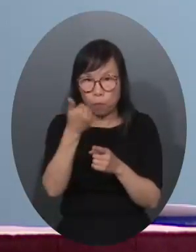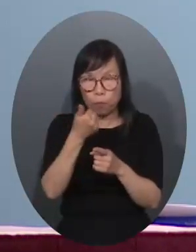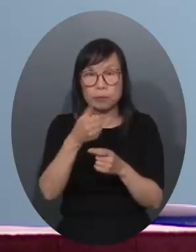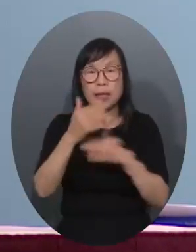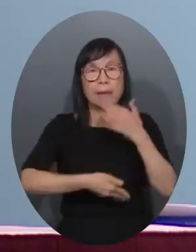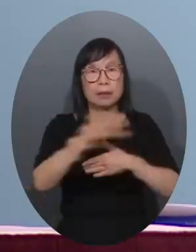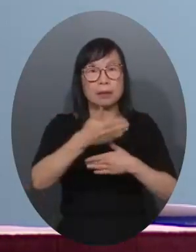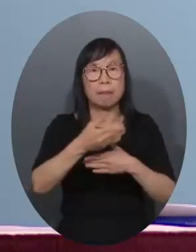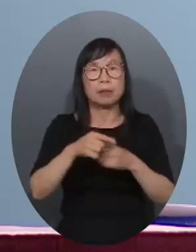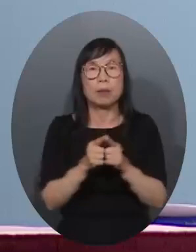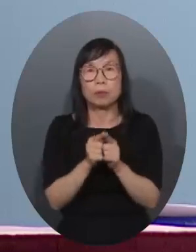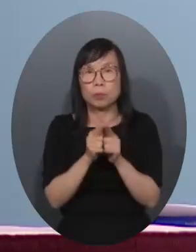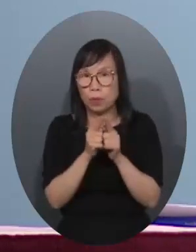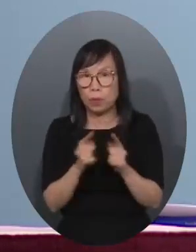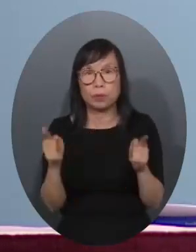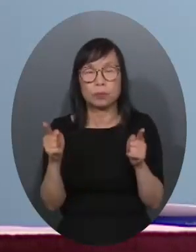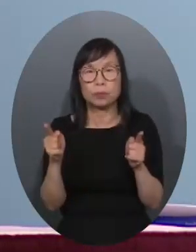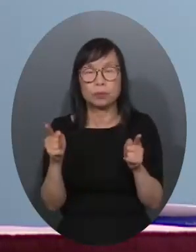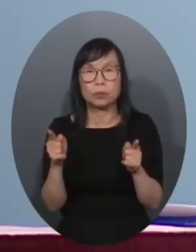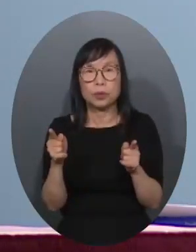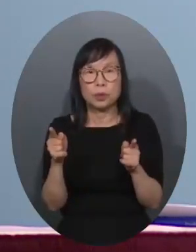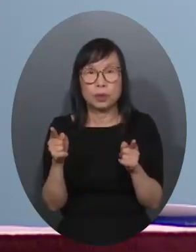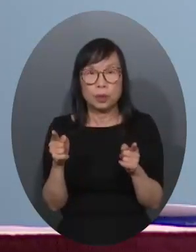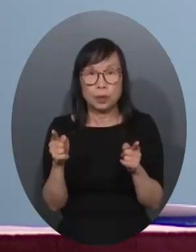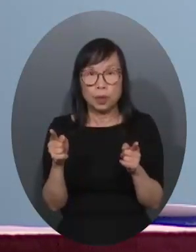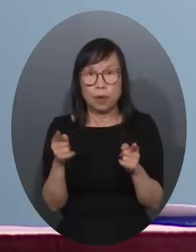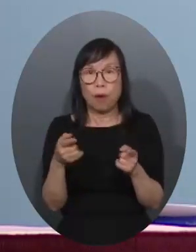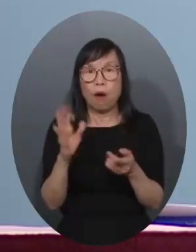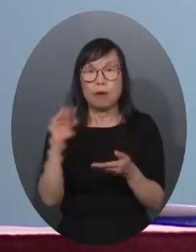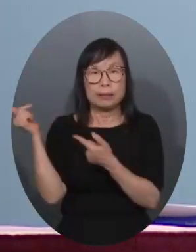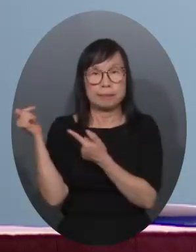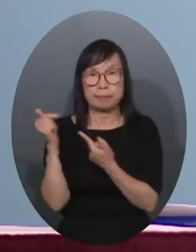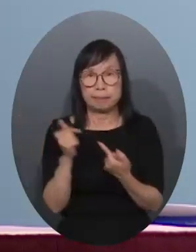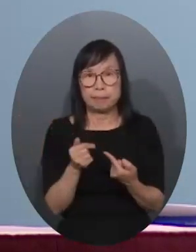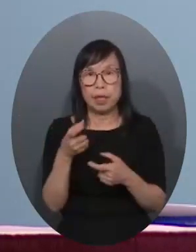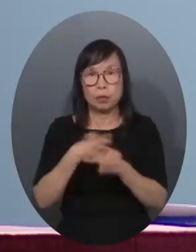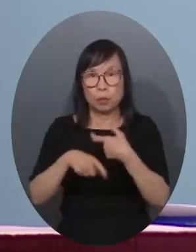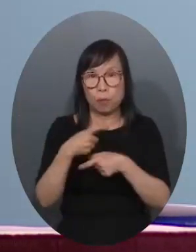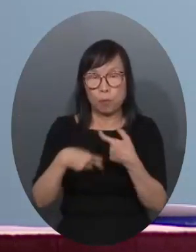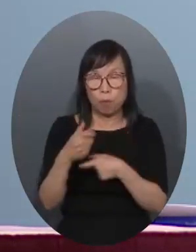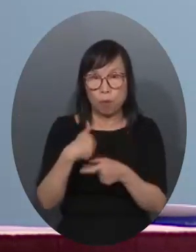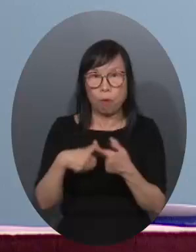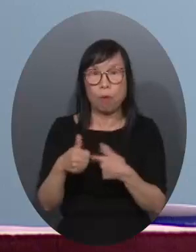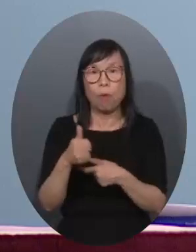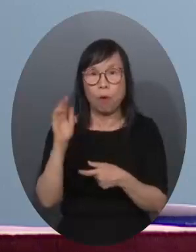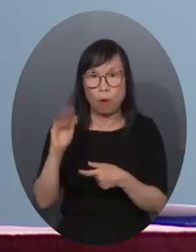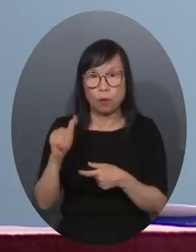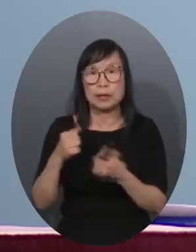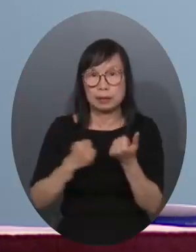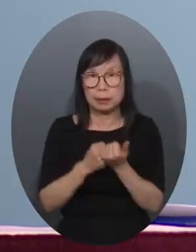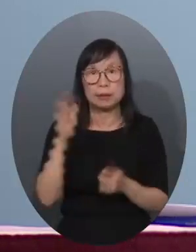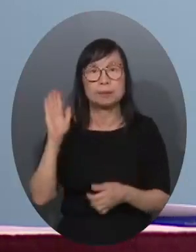哋長遠嘅可持續性嘅財務狀況咧，即係能夠得到支